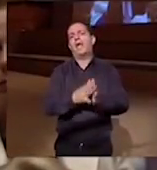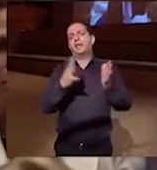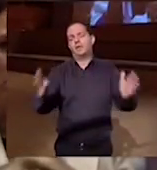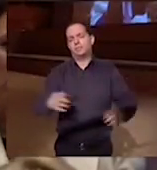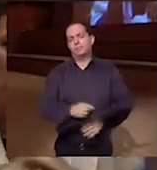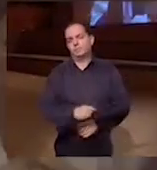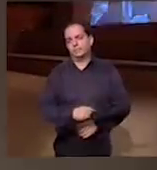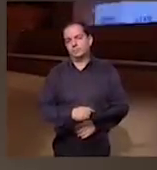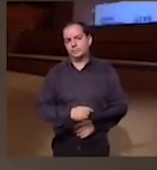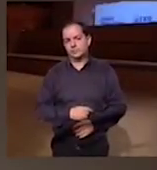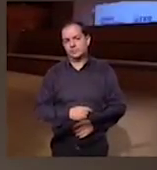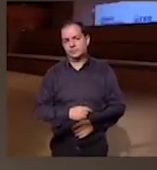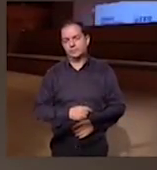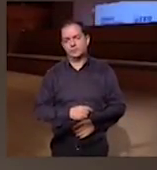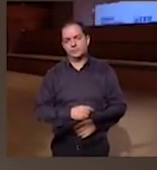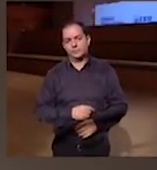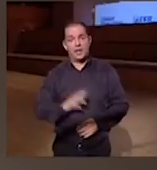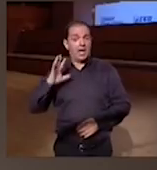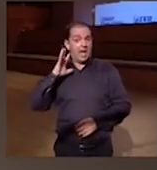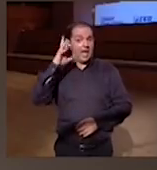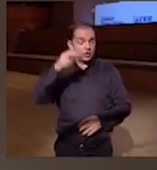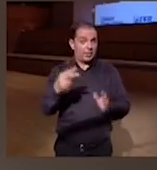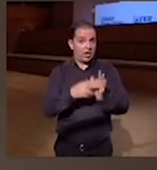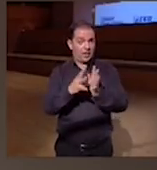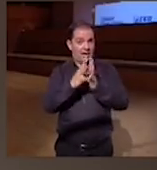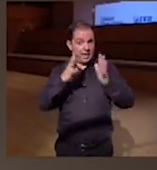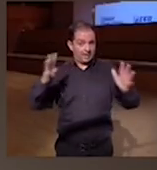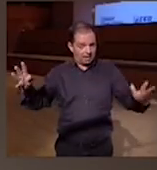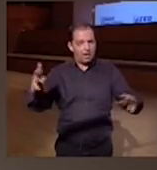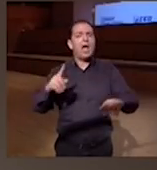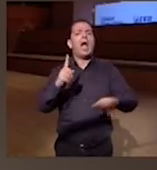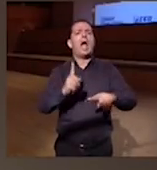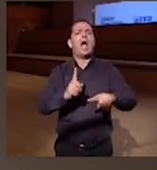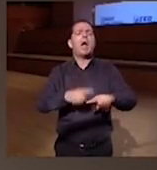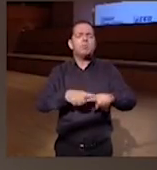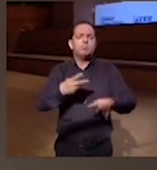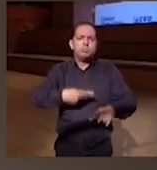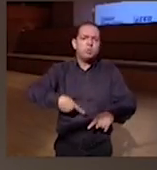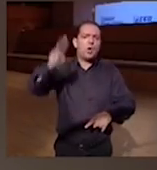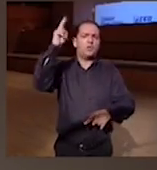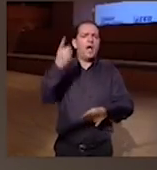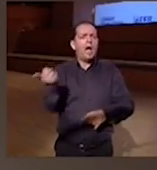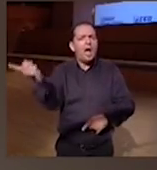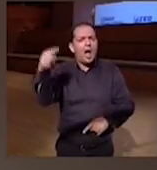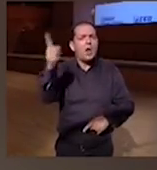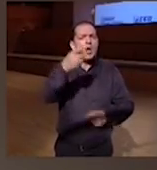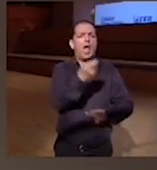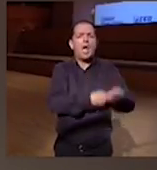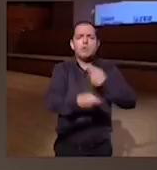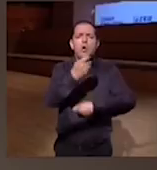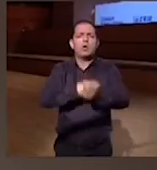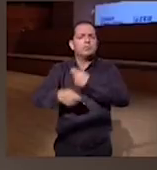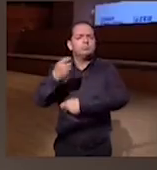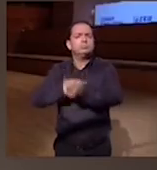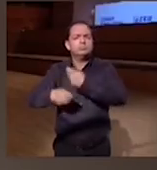Έως τότε θα έχει ολοκληρωθεί η απλοποίηση της διαδικασίας αδειοδότησης επιχειρήσεων των λοιπών κλάδων μεταποίησης και